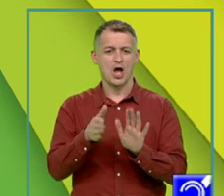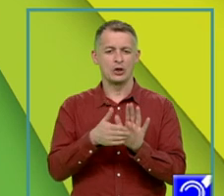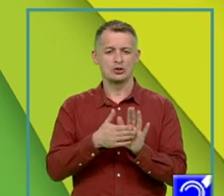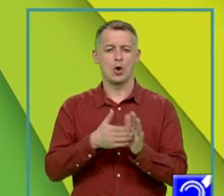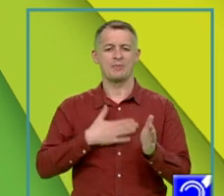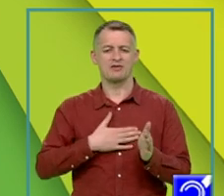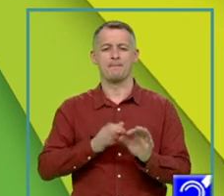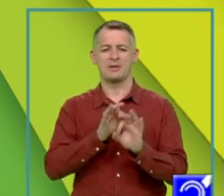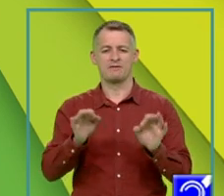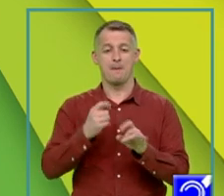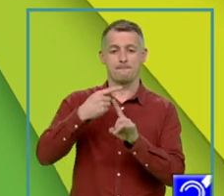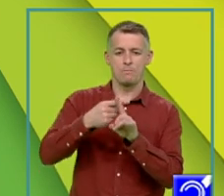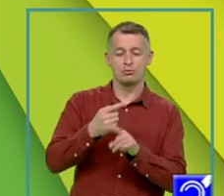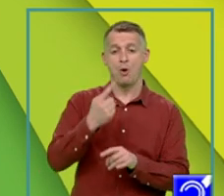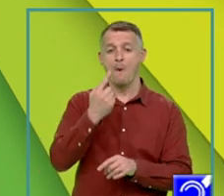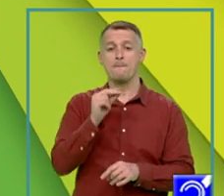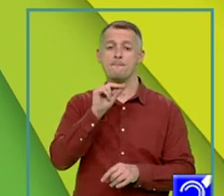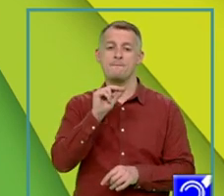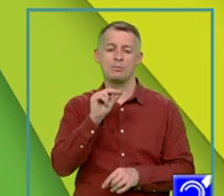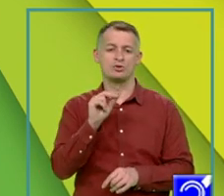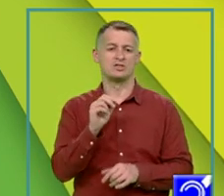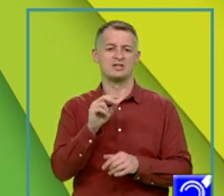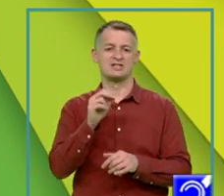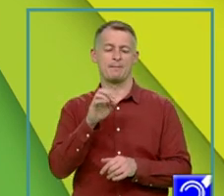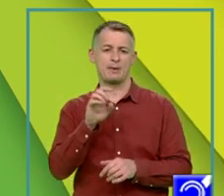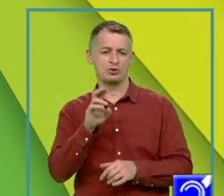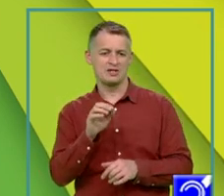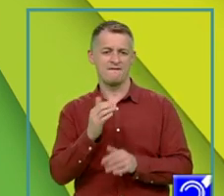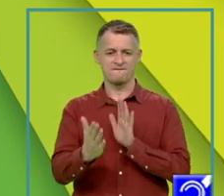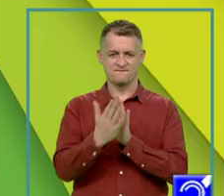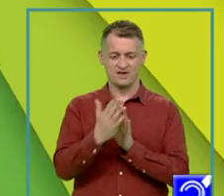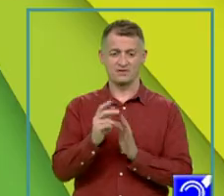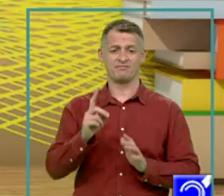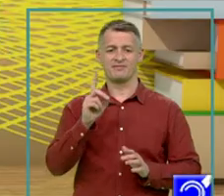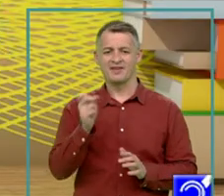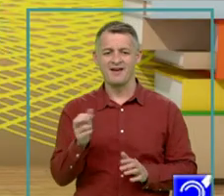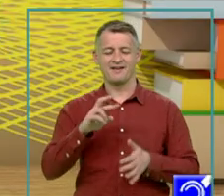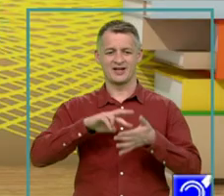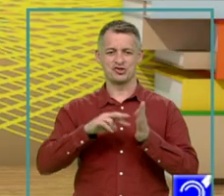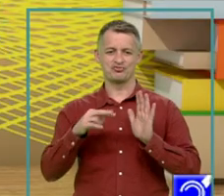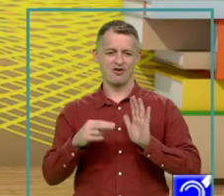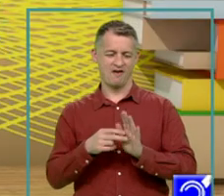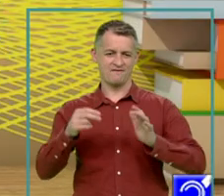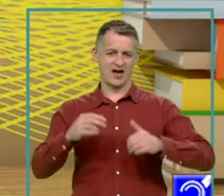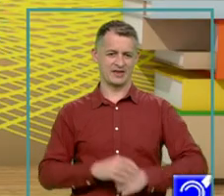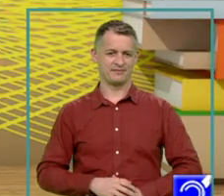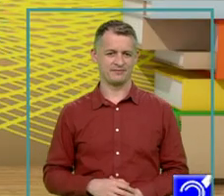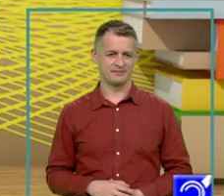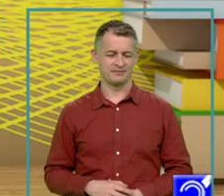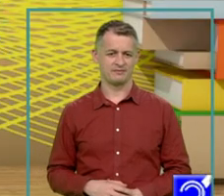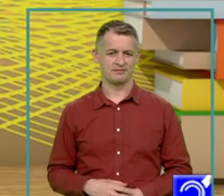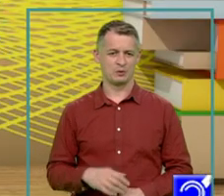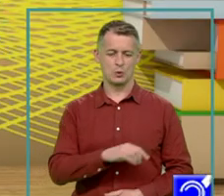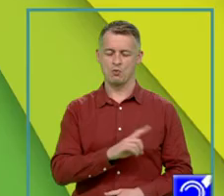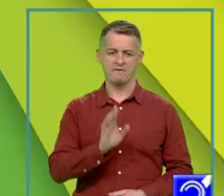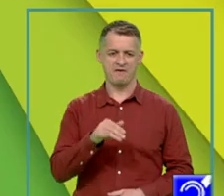optativ perfect plus o prepoziție în față de rezolvat Da este un mod nepredicativ nepersonal Deci